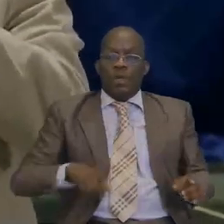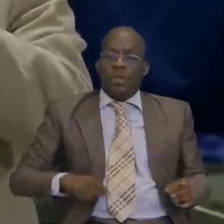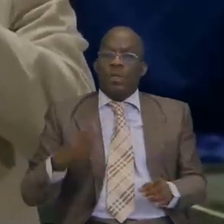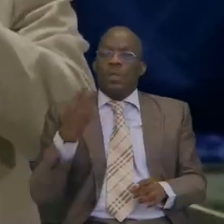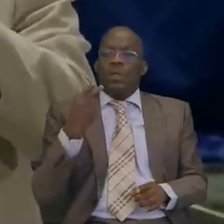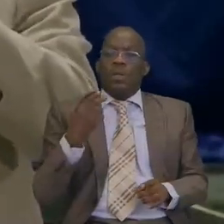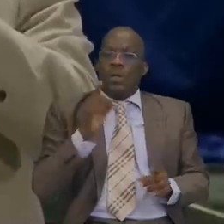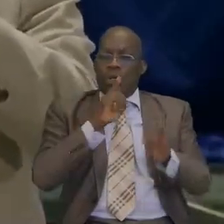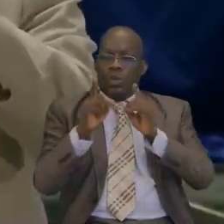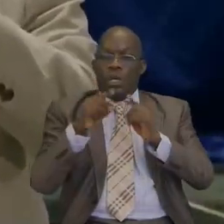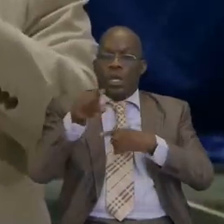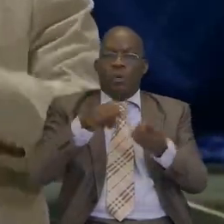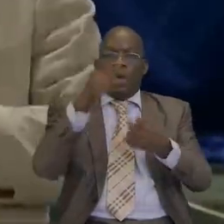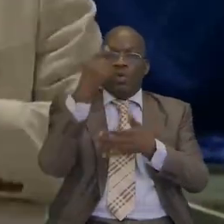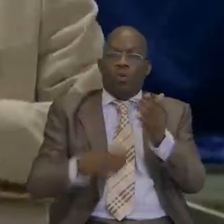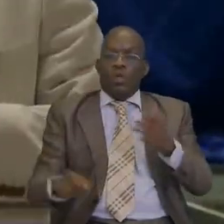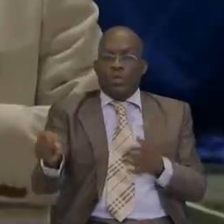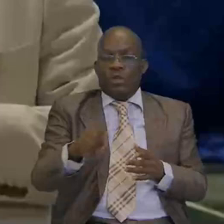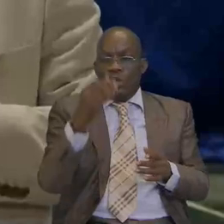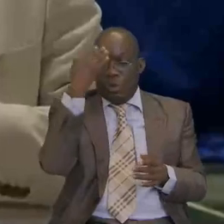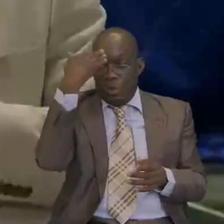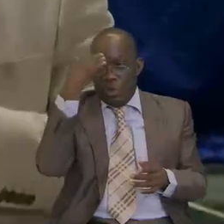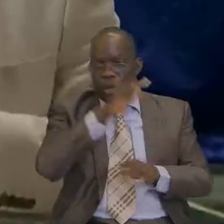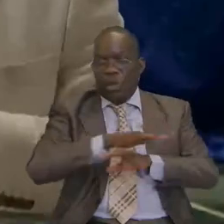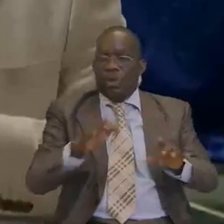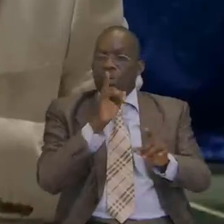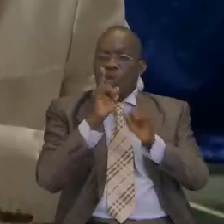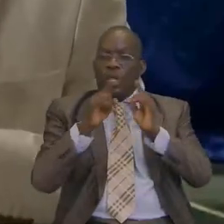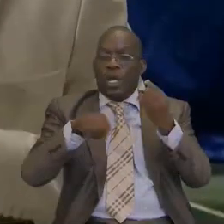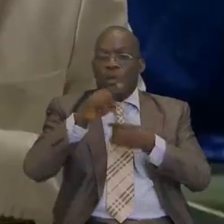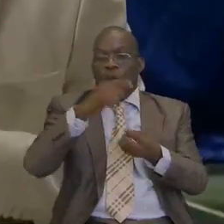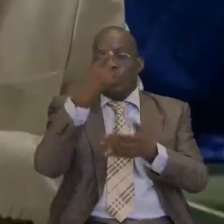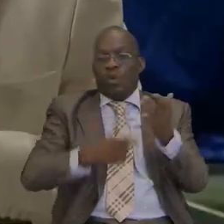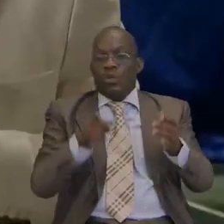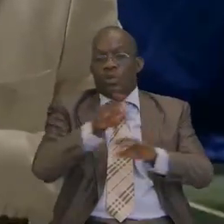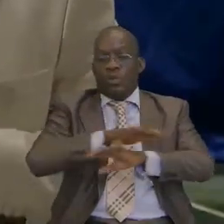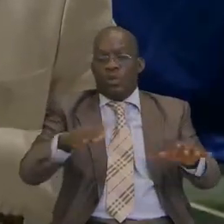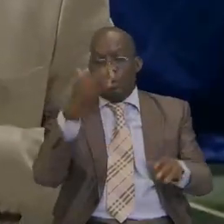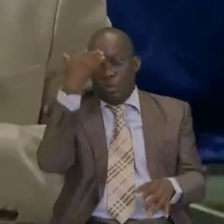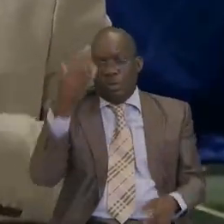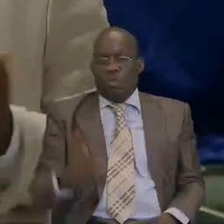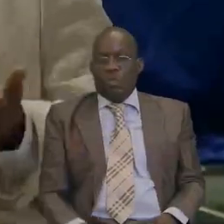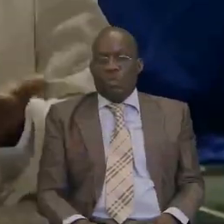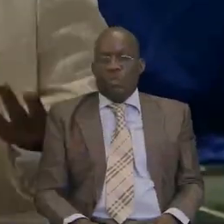Parle de ce que tu connais. Ne parle pas de ce que tu ne connais pas.